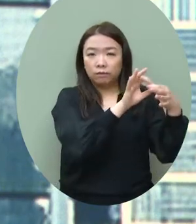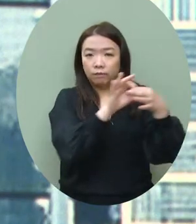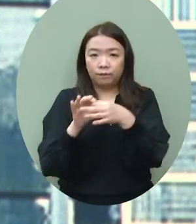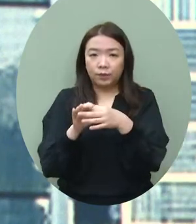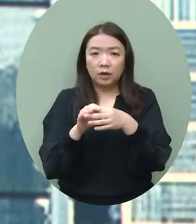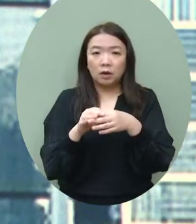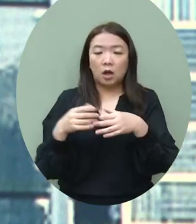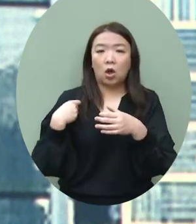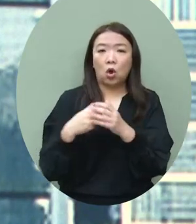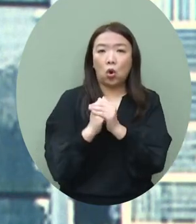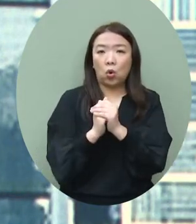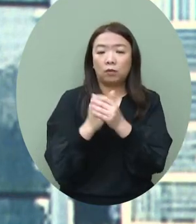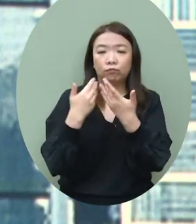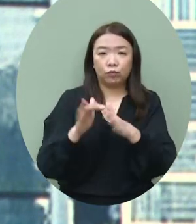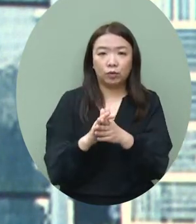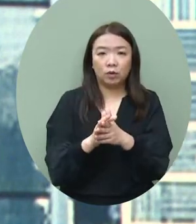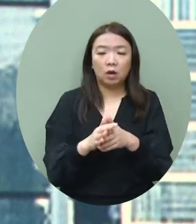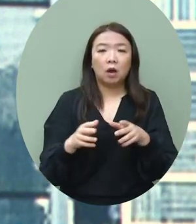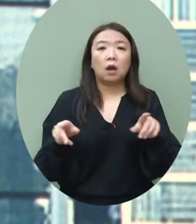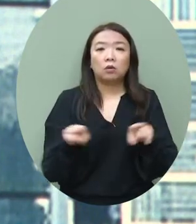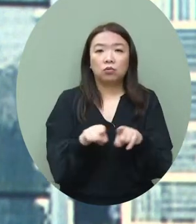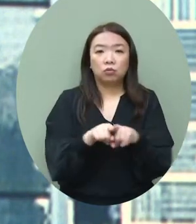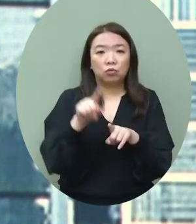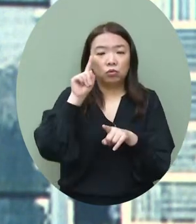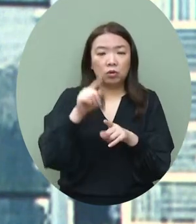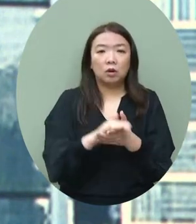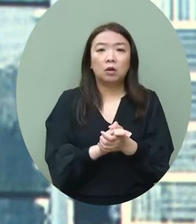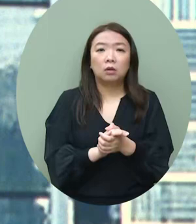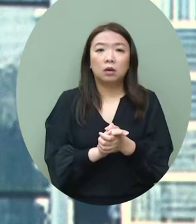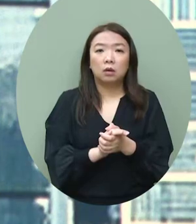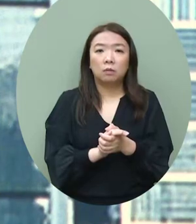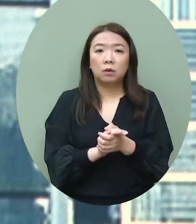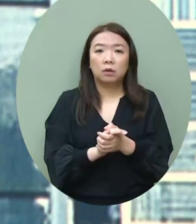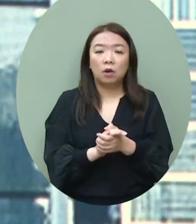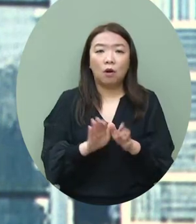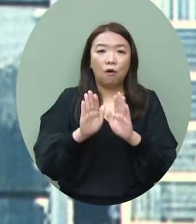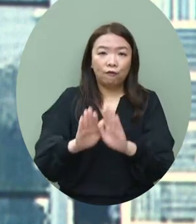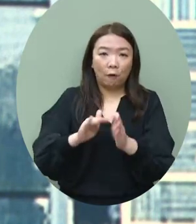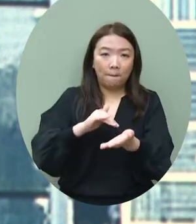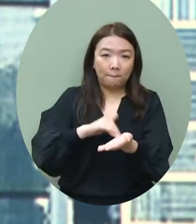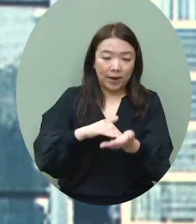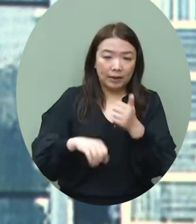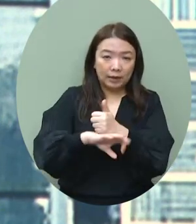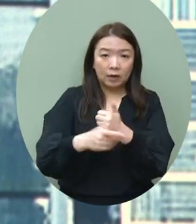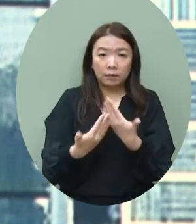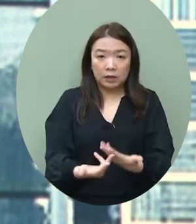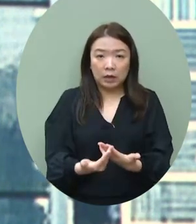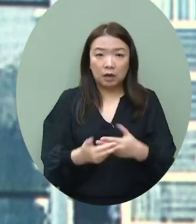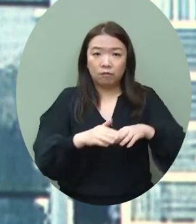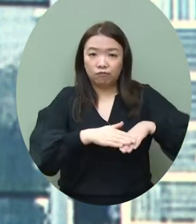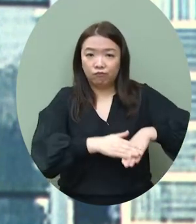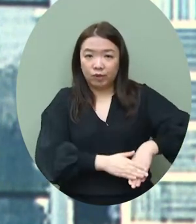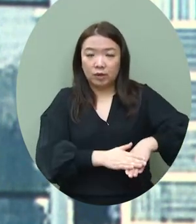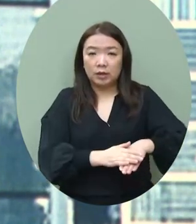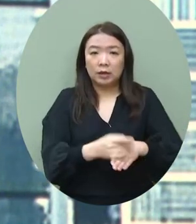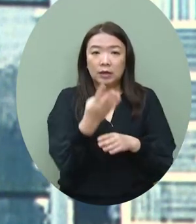所以亦都係同日已經公布咧，就係透過喺防疫抗疫基金而家剩餘嘅40多億嗰度咧，我哋